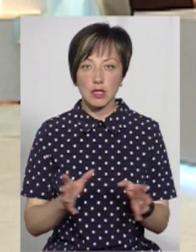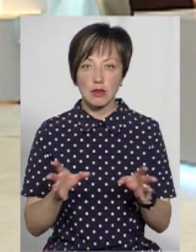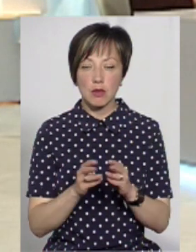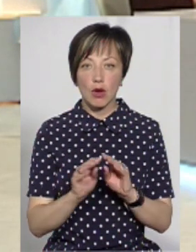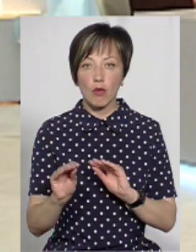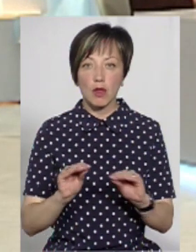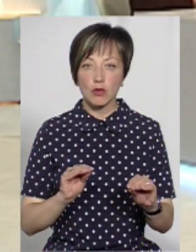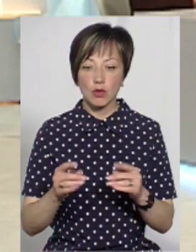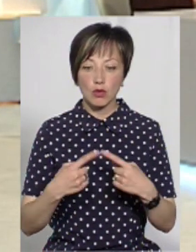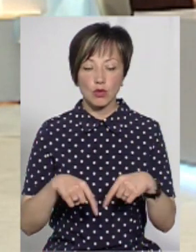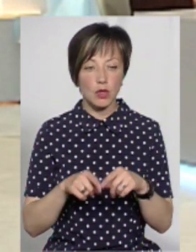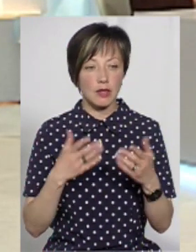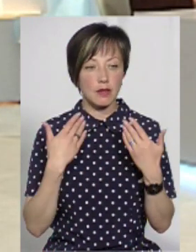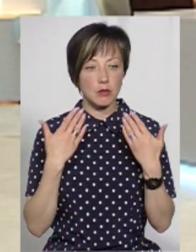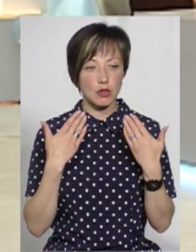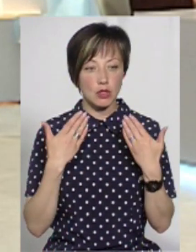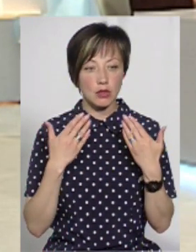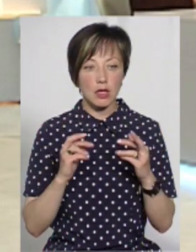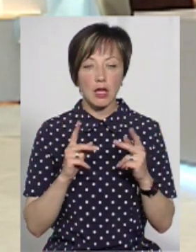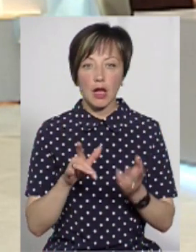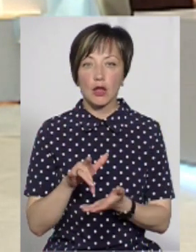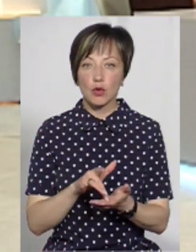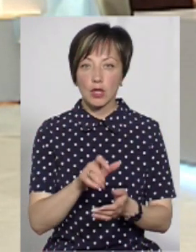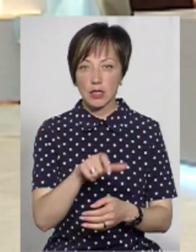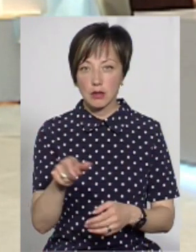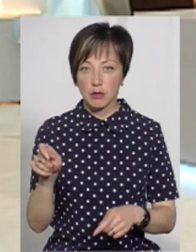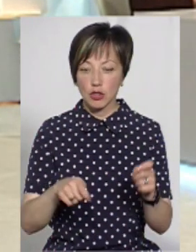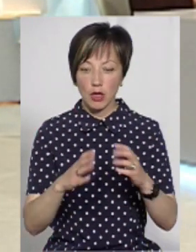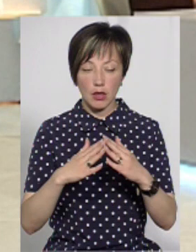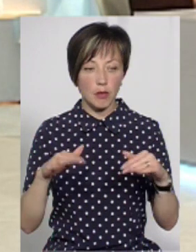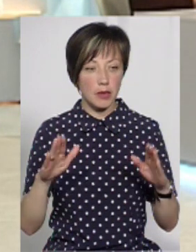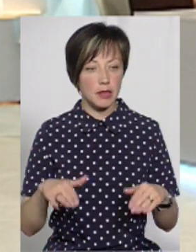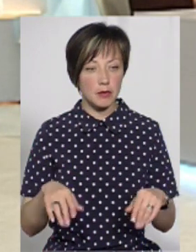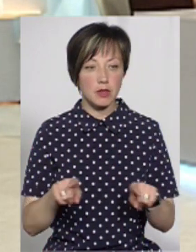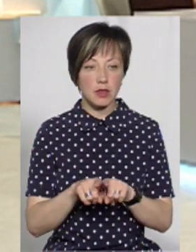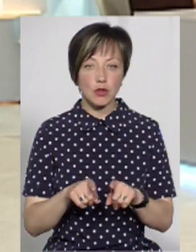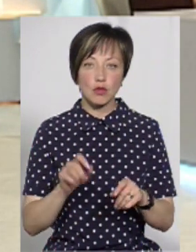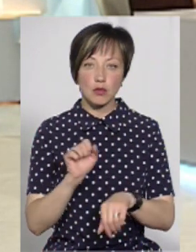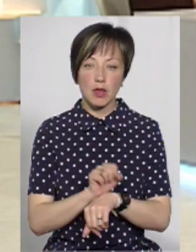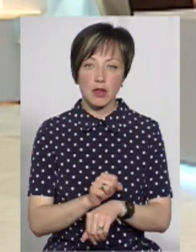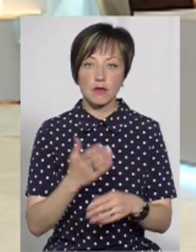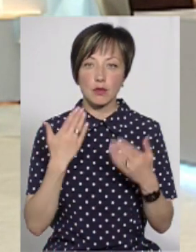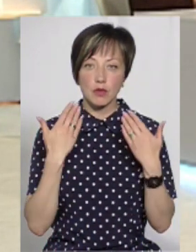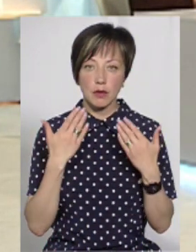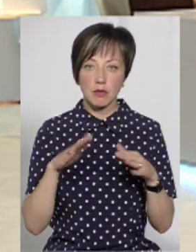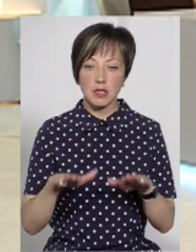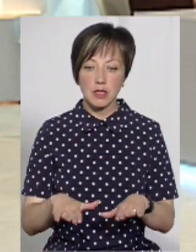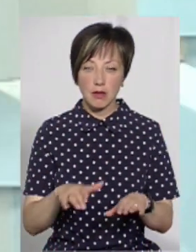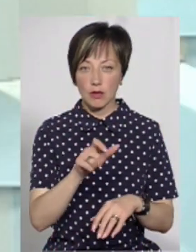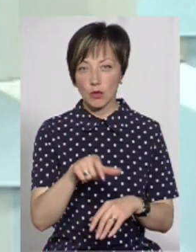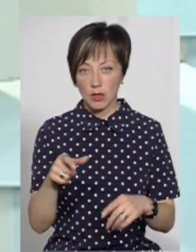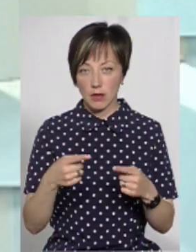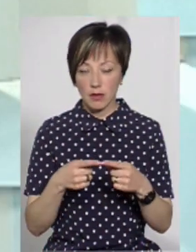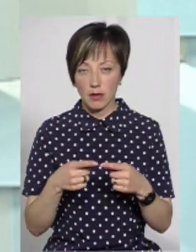спільно облаштовують якісь зони відпочинку, як для туристів, які приїжджають з наметами, так і для туристів, які зупиняються відпочивати в місцевих